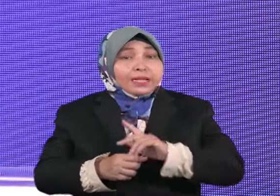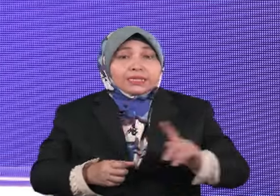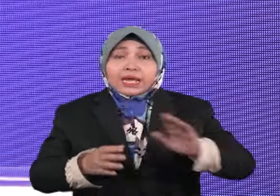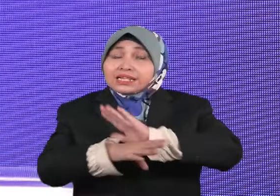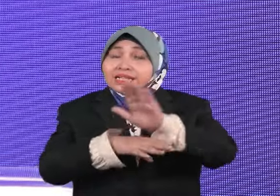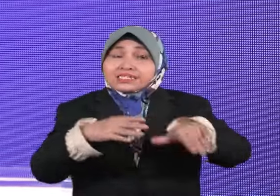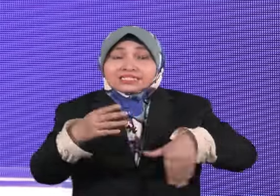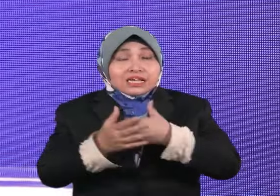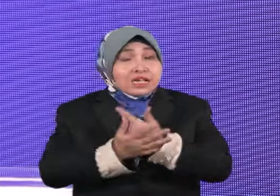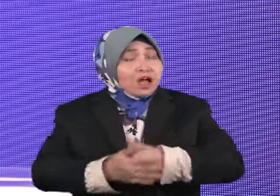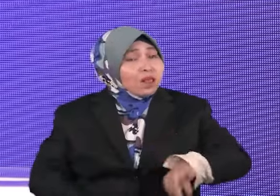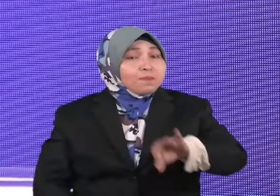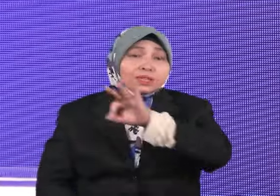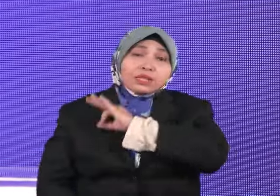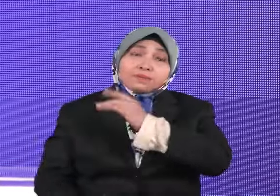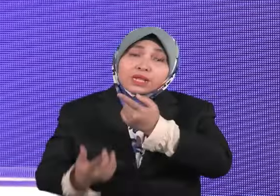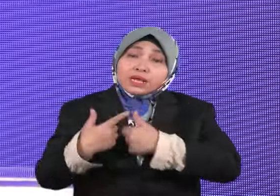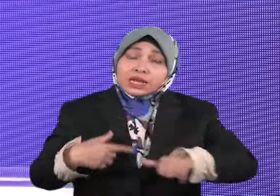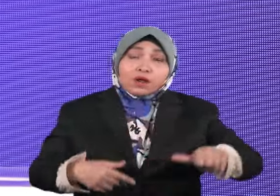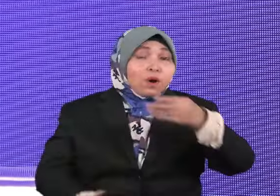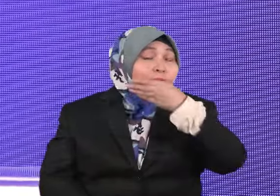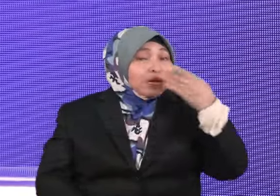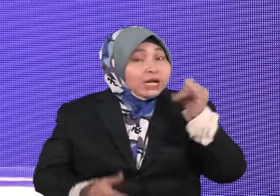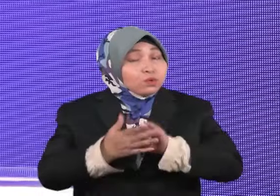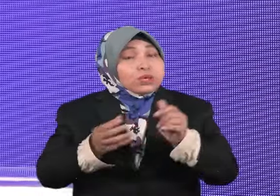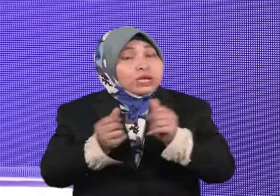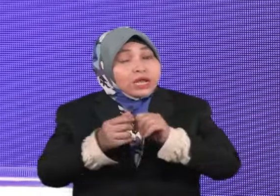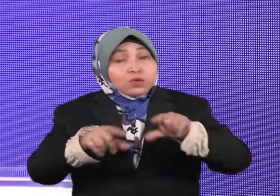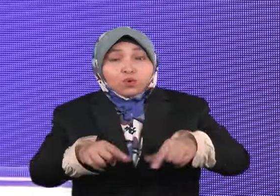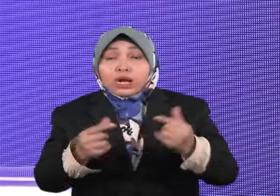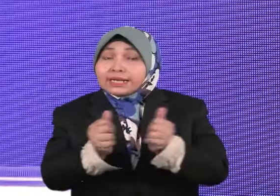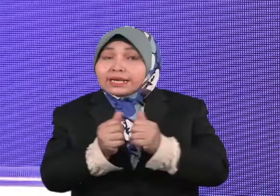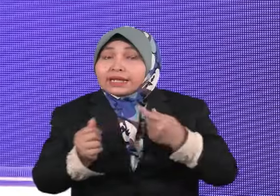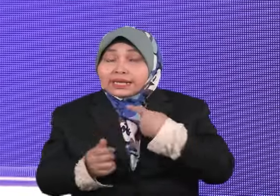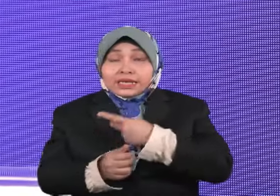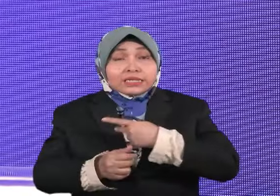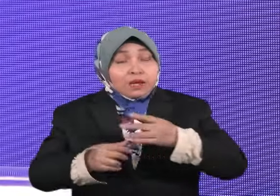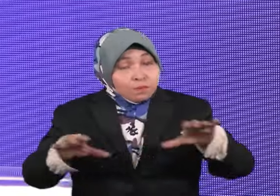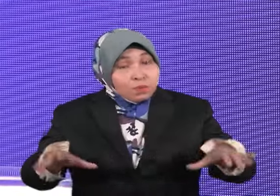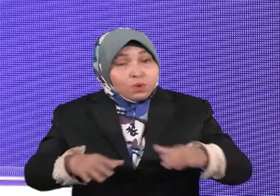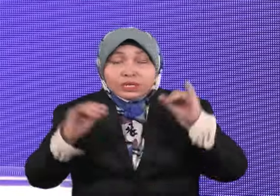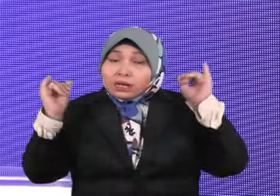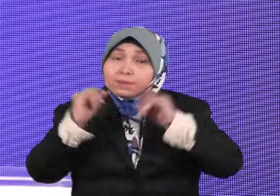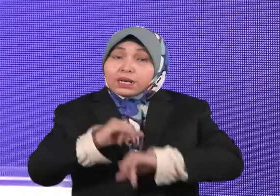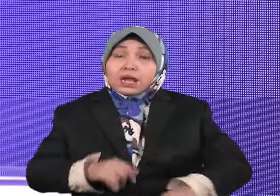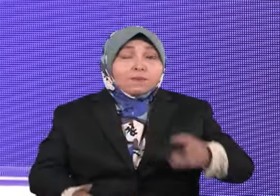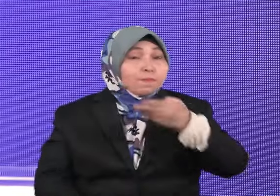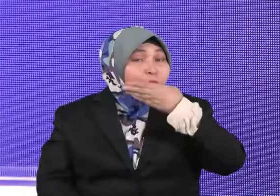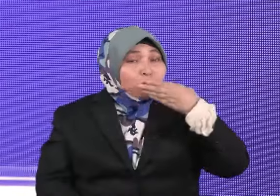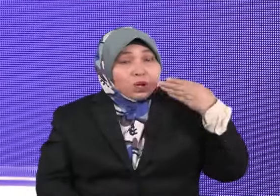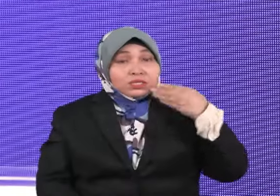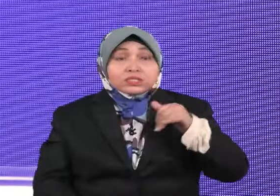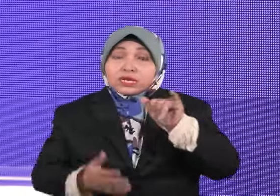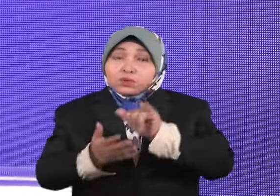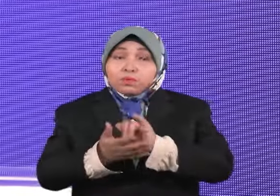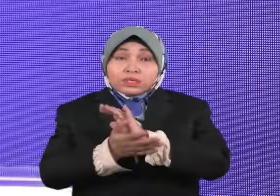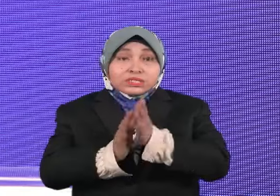segala manfaat daripada Ramadan itu dengan Al-Quran adalah dengan kita menunaikan ibadah puasa. Puasa adalah